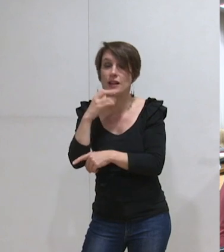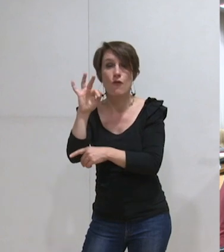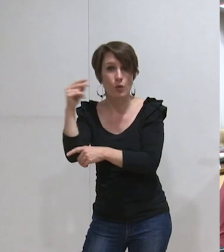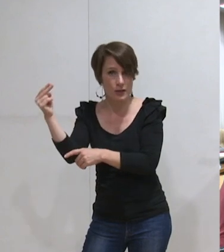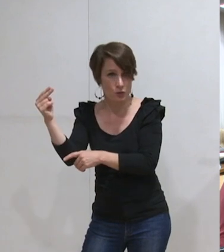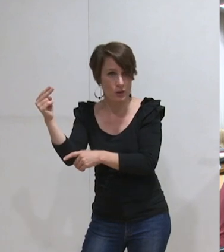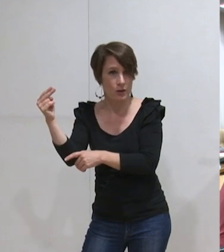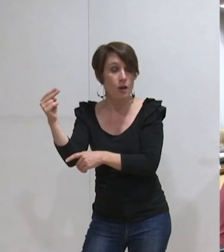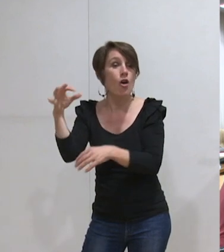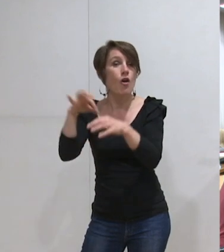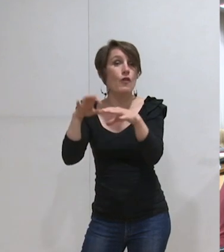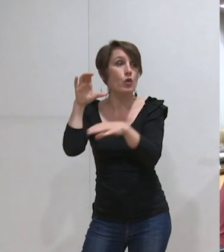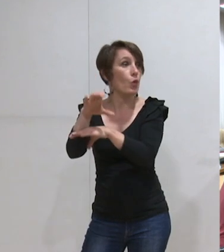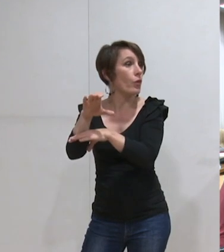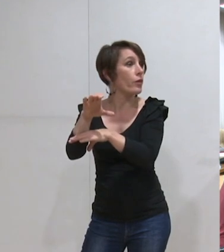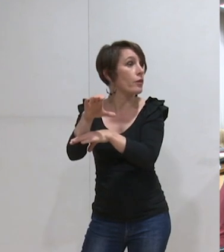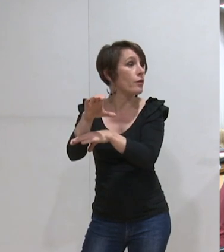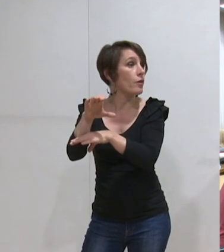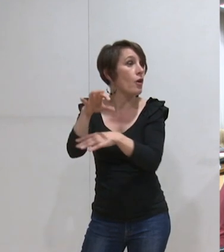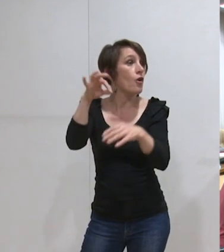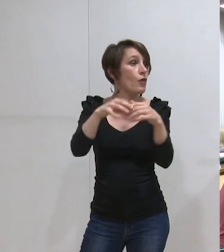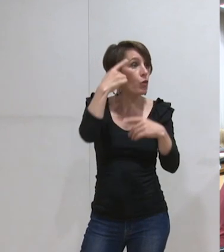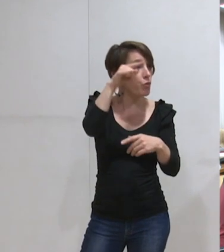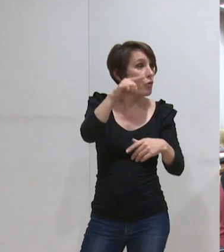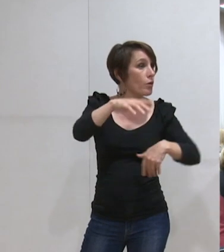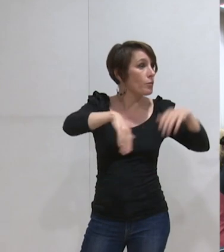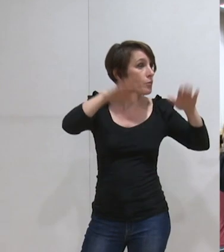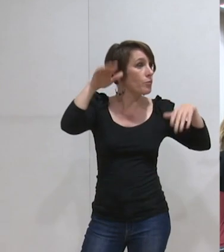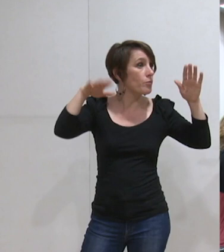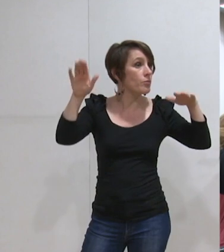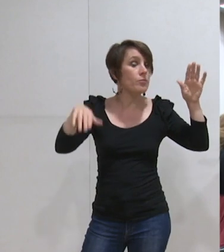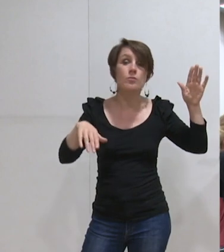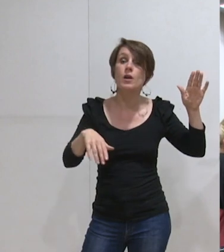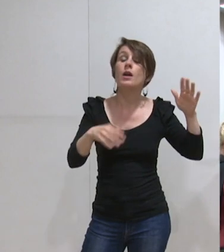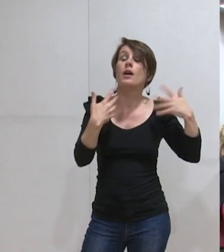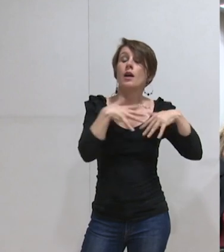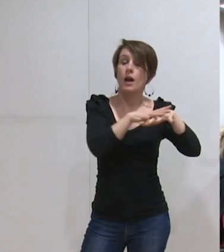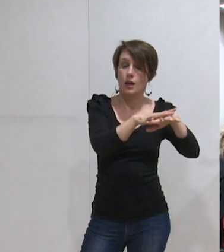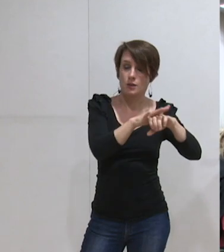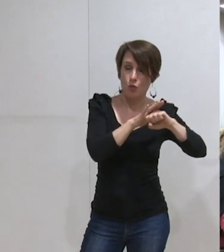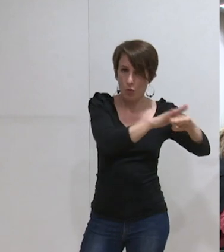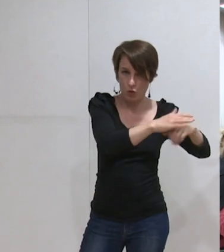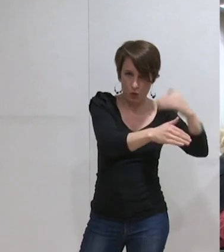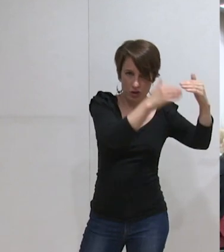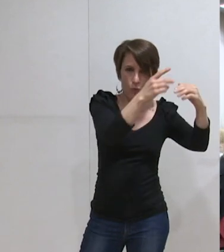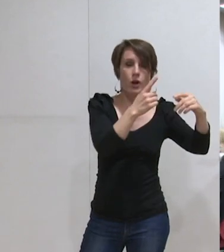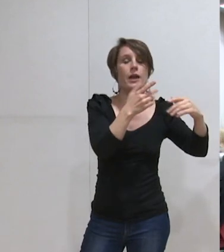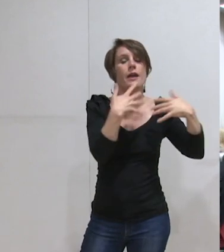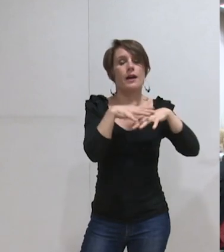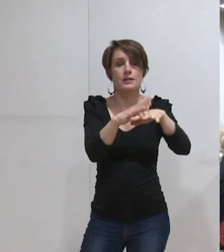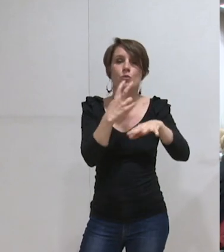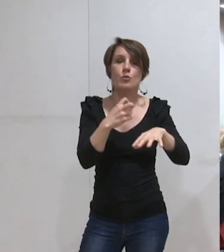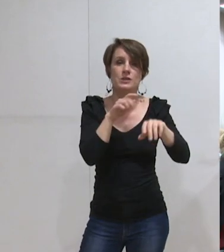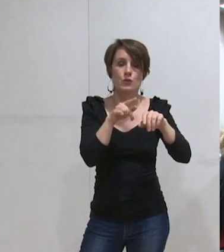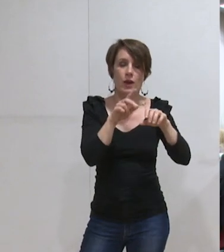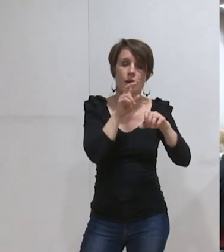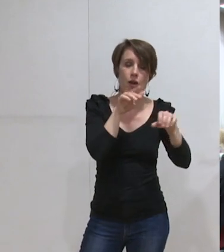National qui vote contre qui vote pour rassemblement de gauche et de progrès rassemblement citoyen